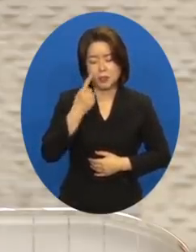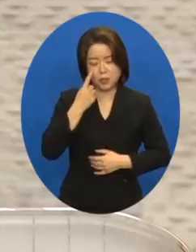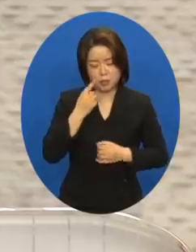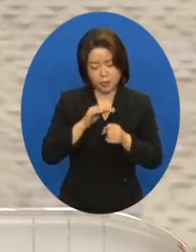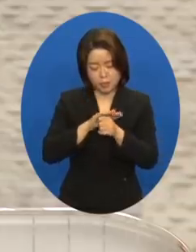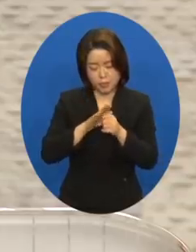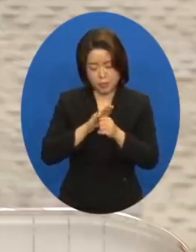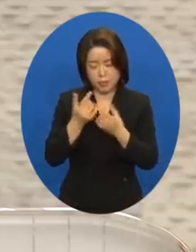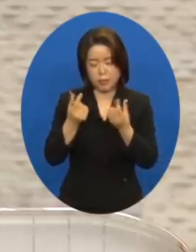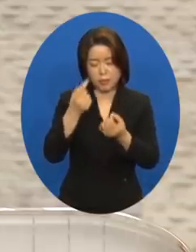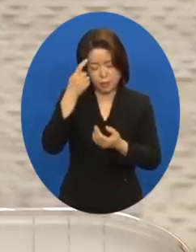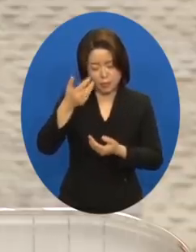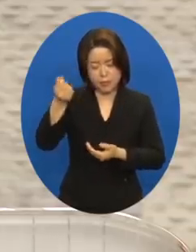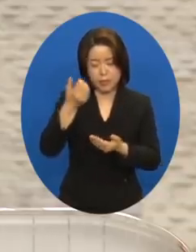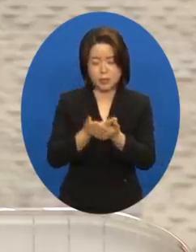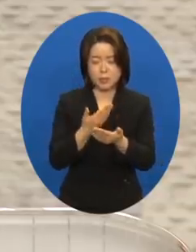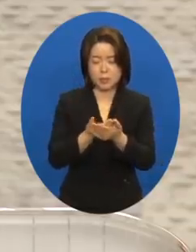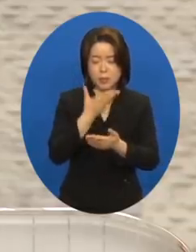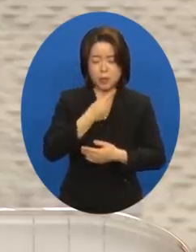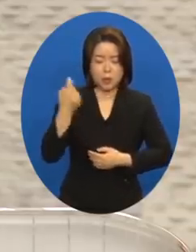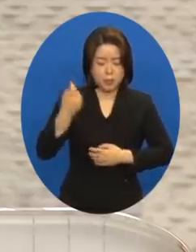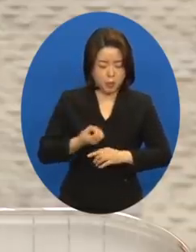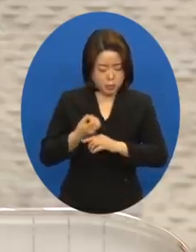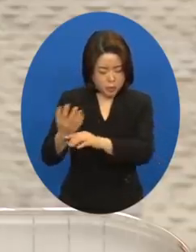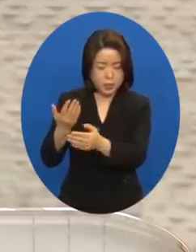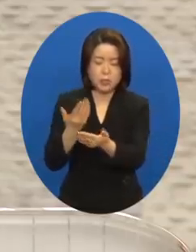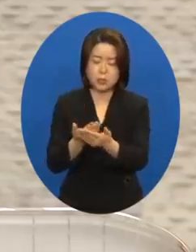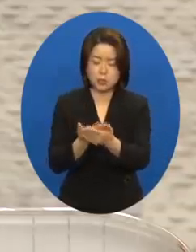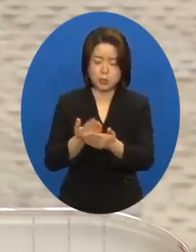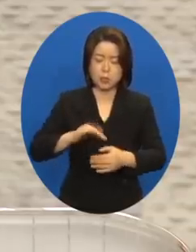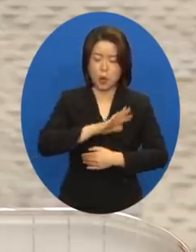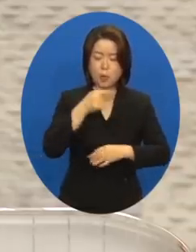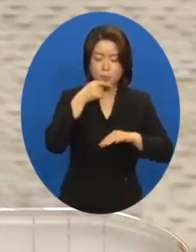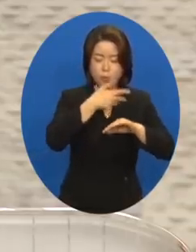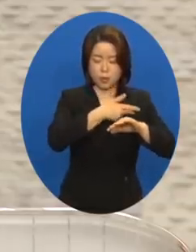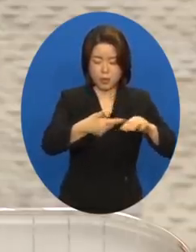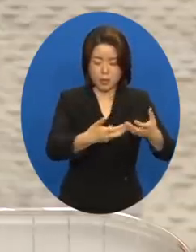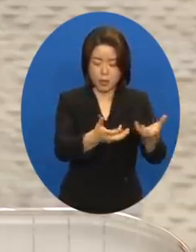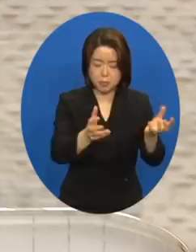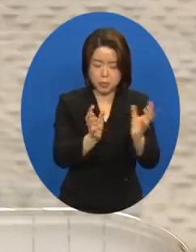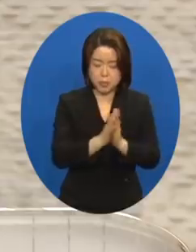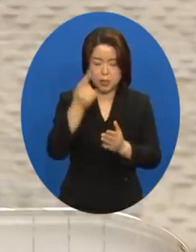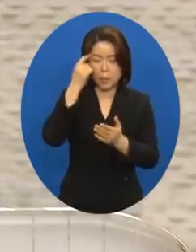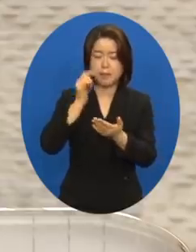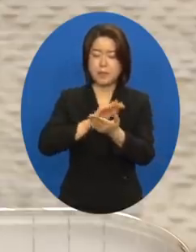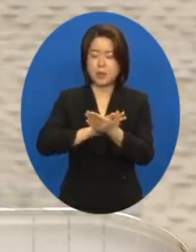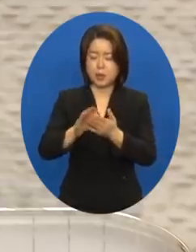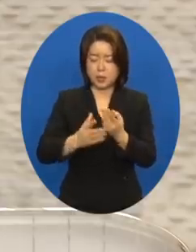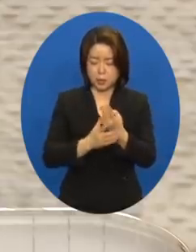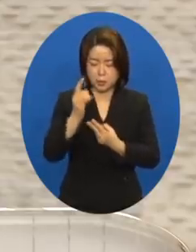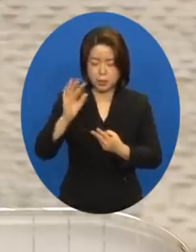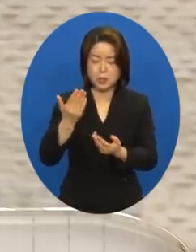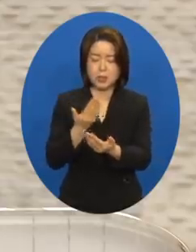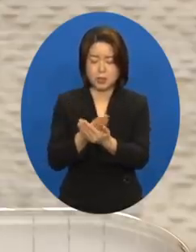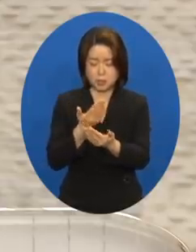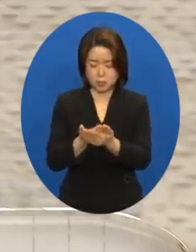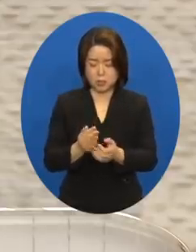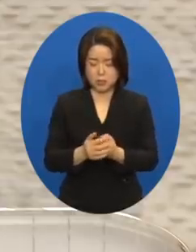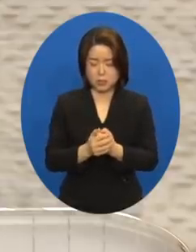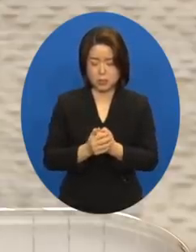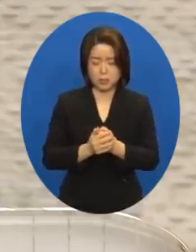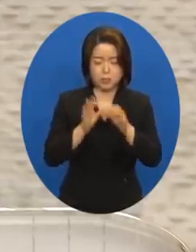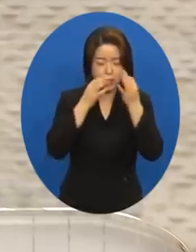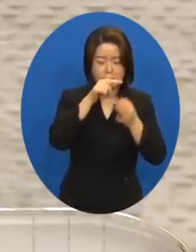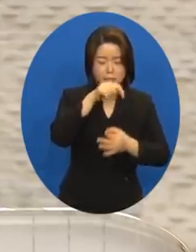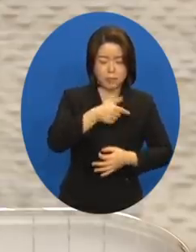주소서 복음이 전해지게 하시고 우리 민족이 정말 평화롭게 통일 되게 해주소서 김국도